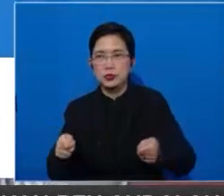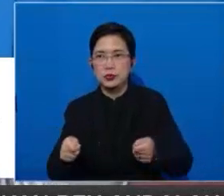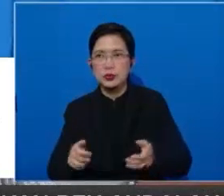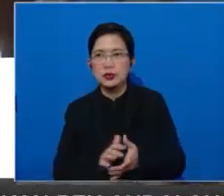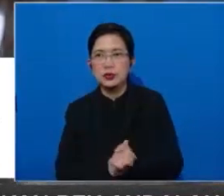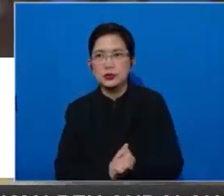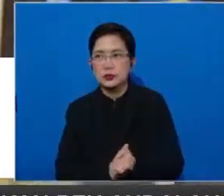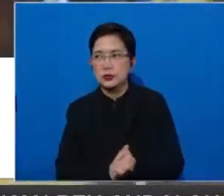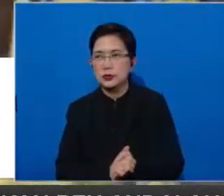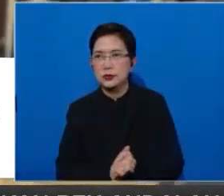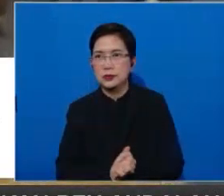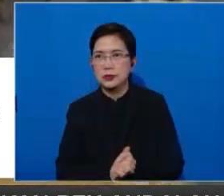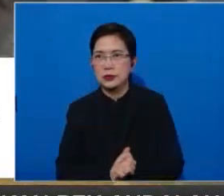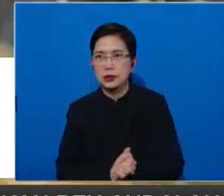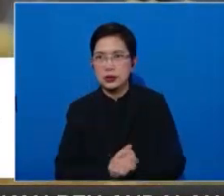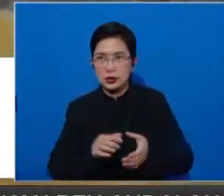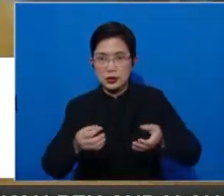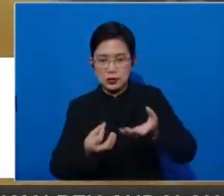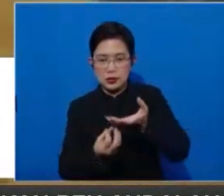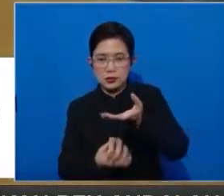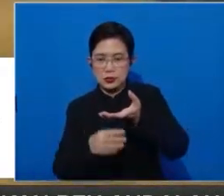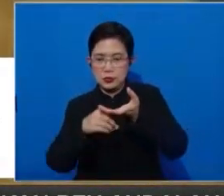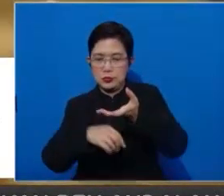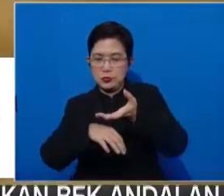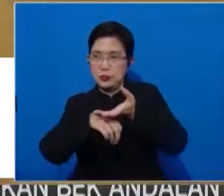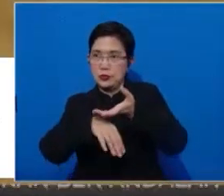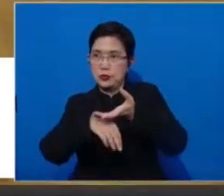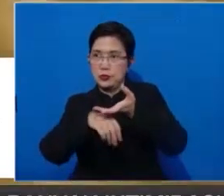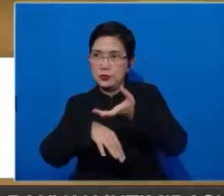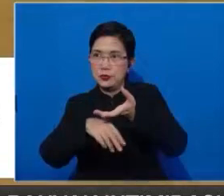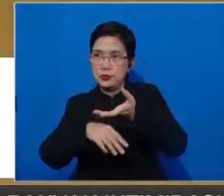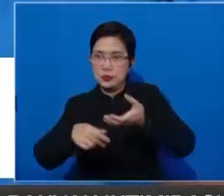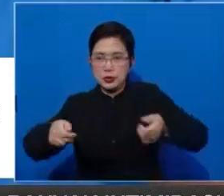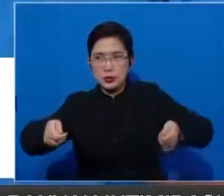Karena kalau ada menggumpal gitu terus kemakan tuh nggak enak. Ini harus